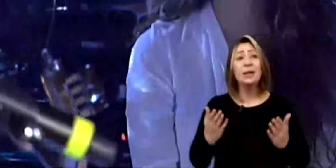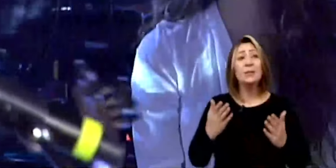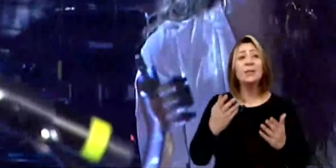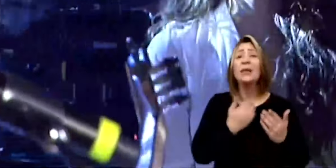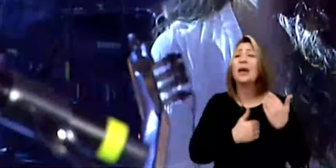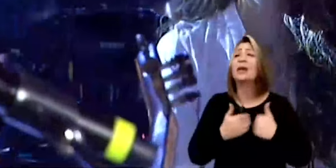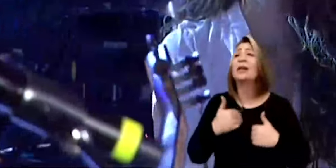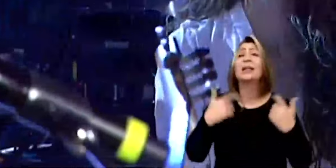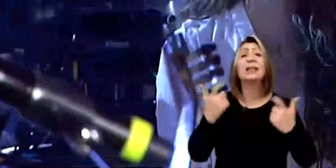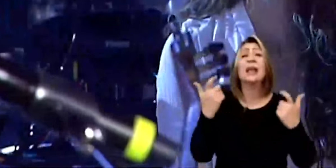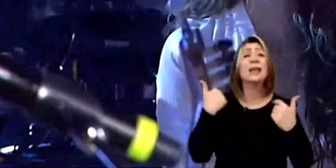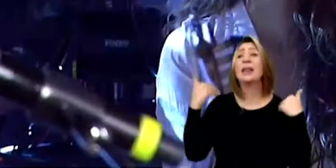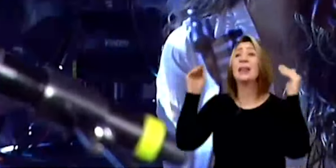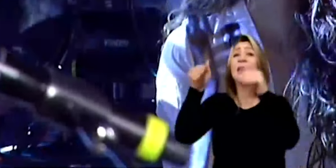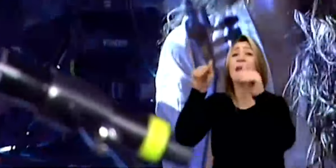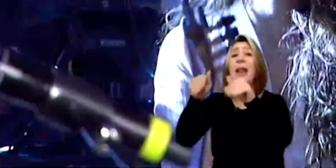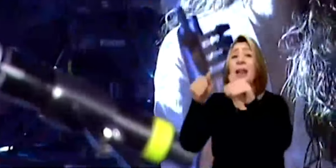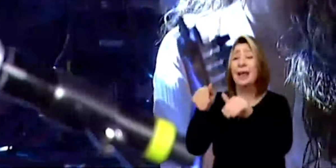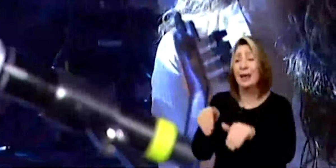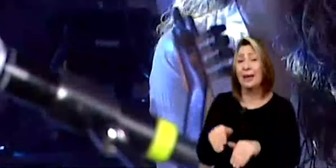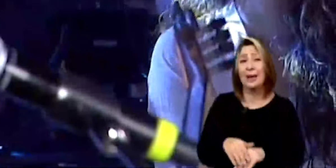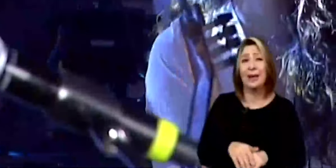Yar nereden